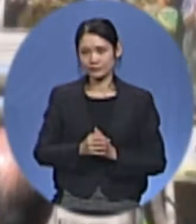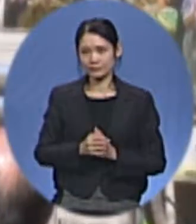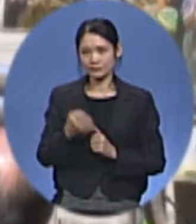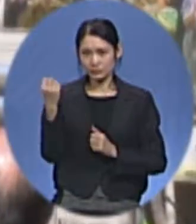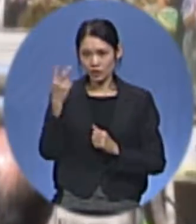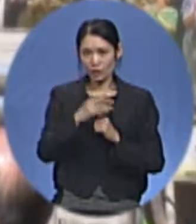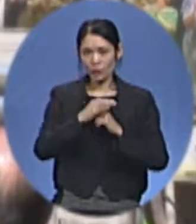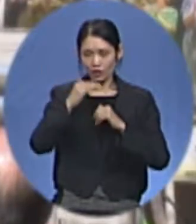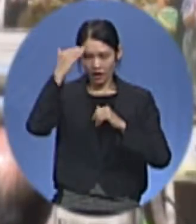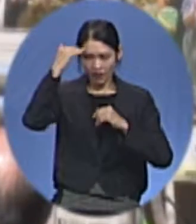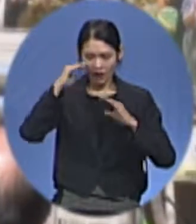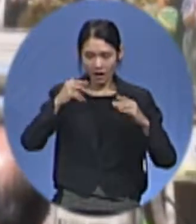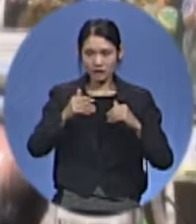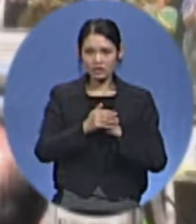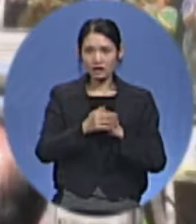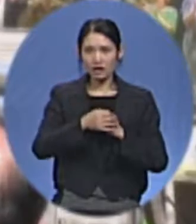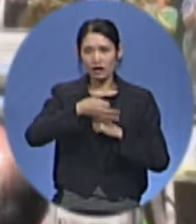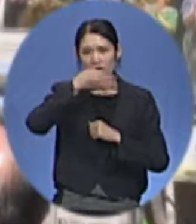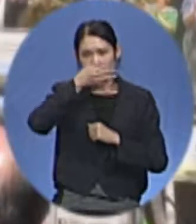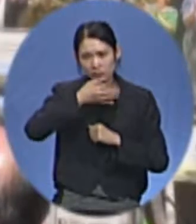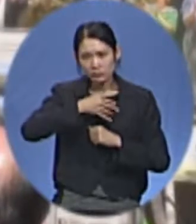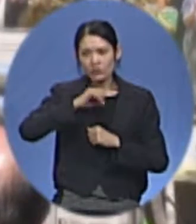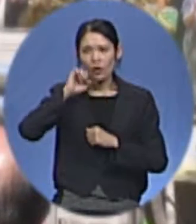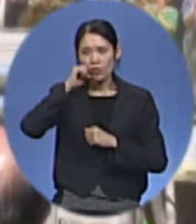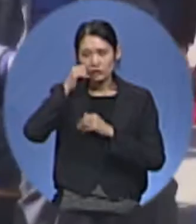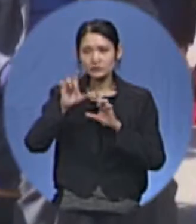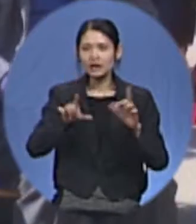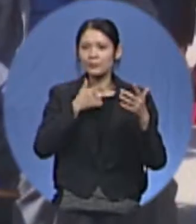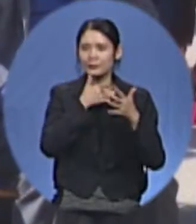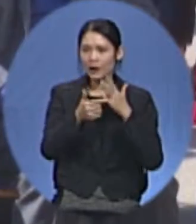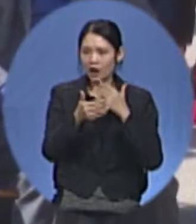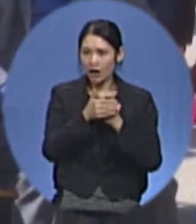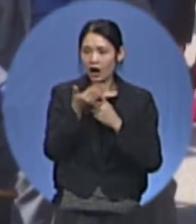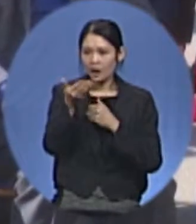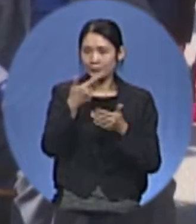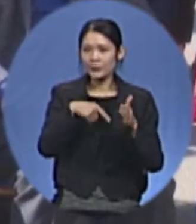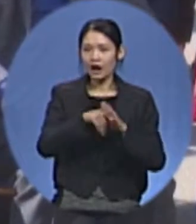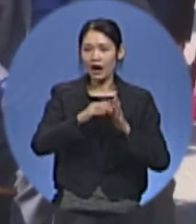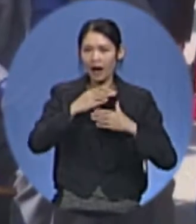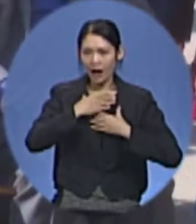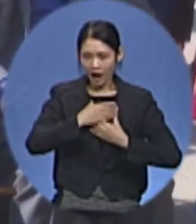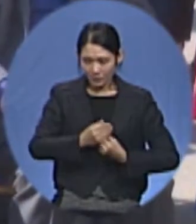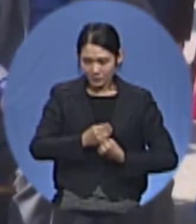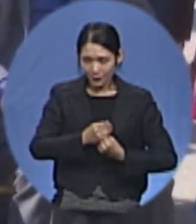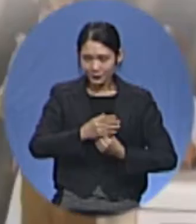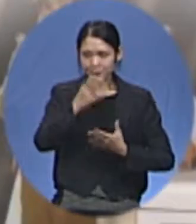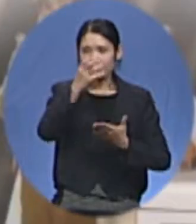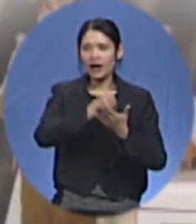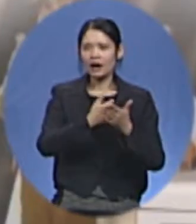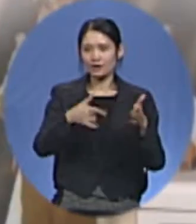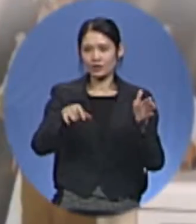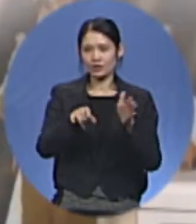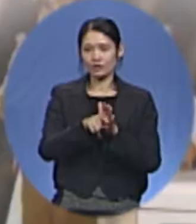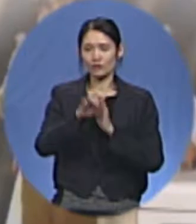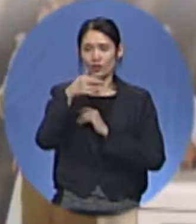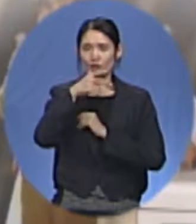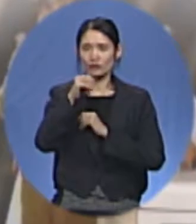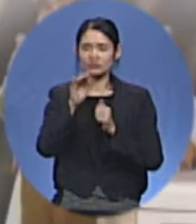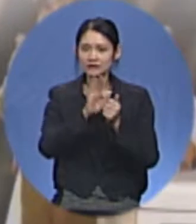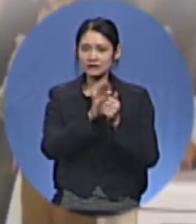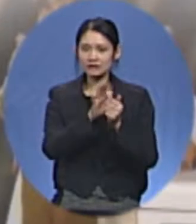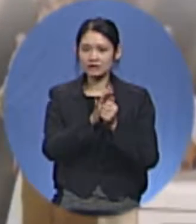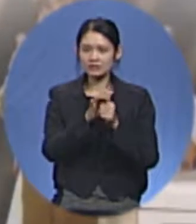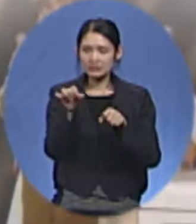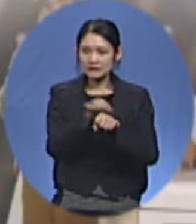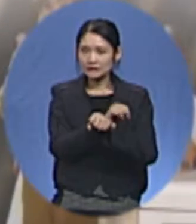또한 국내 귀환 후 고단한 삶을 살아가는 고려인 동포의 안정된 체류 자격 획득을 위한 고려인 동포 지원